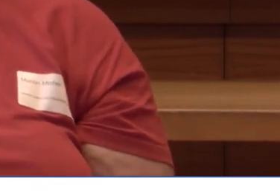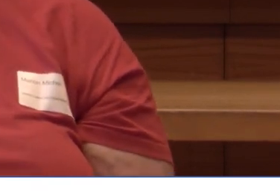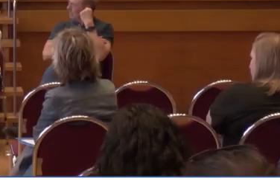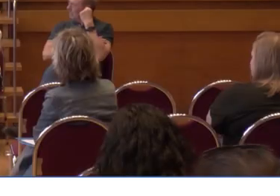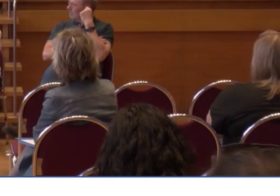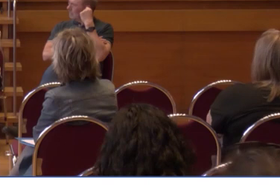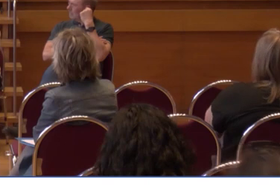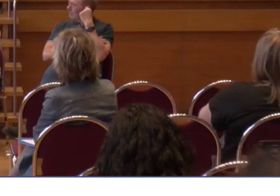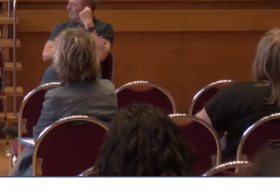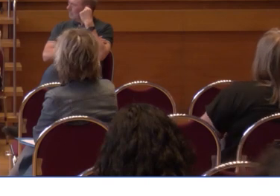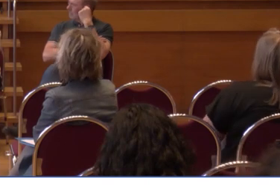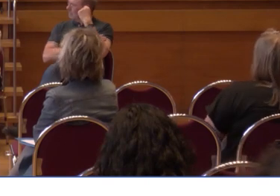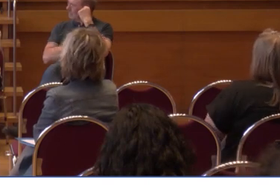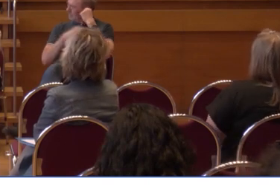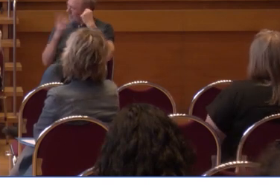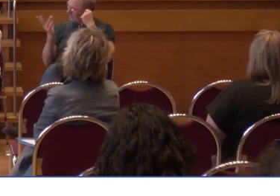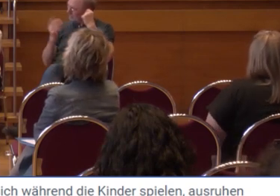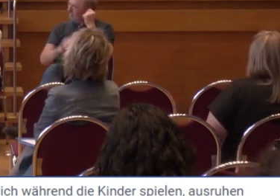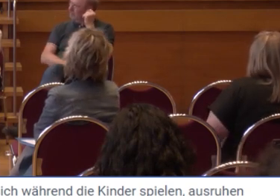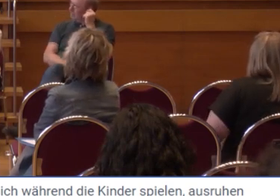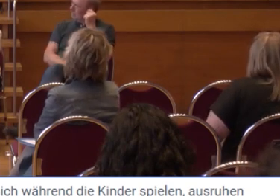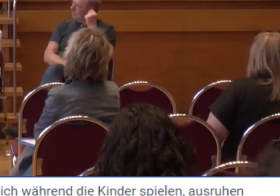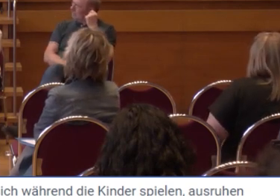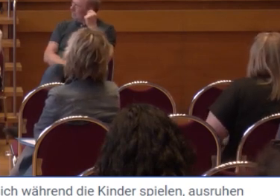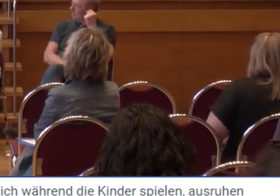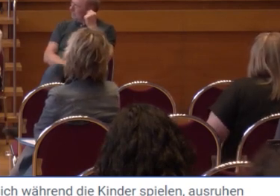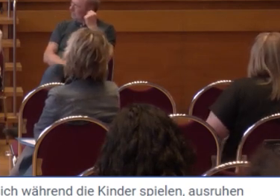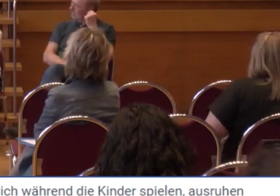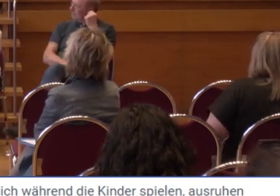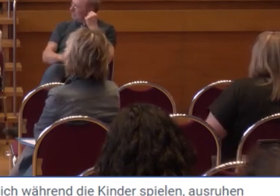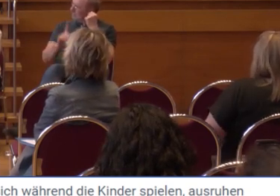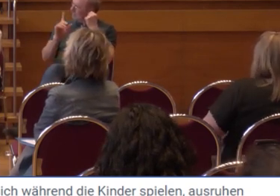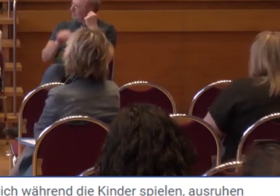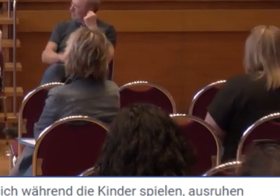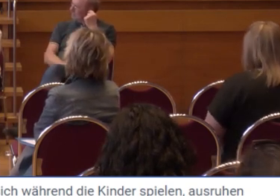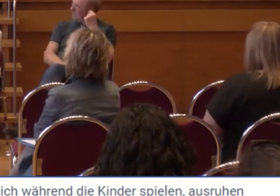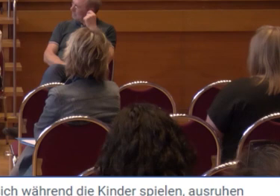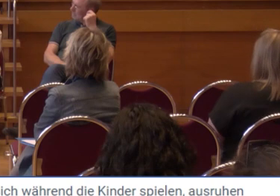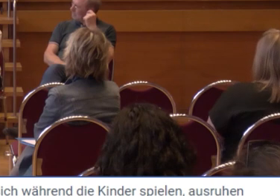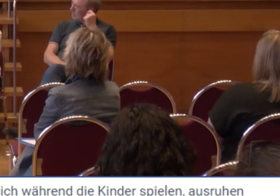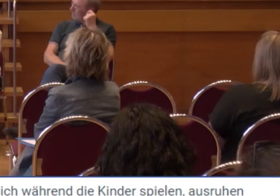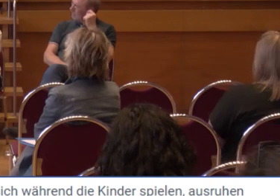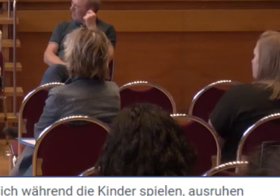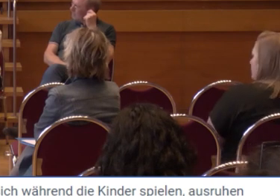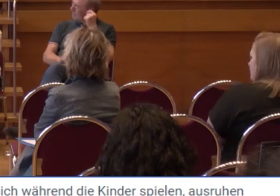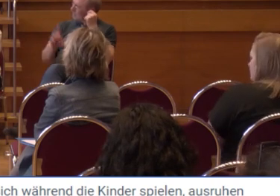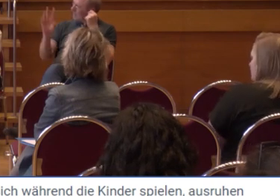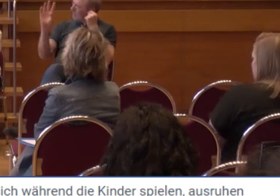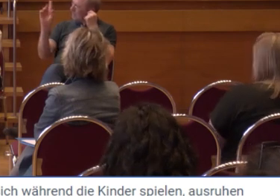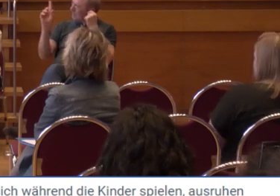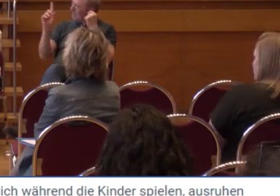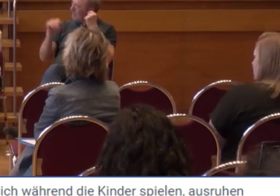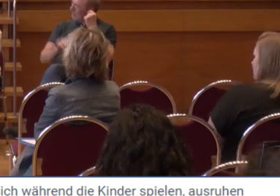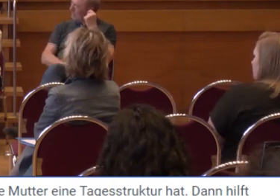vielleicht werden ja auch Herr Mann und Frau Hoffmann in der anschließenden Kaffeepause noch mal auf diesen individuellen Fall ein bisschen eingehen können